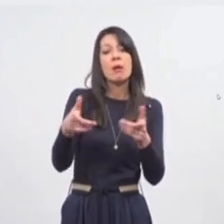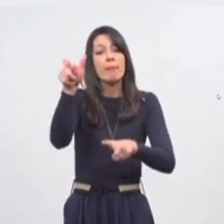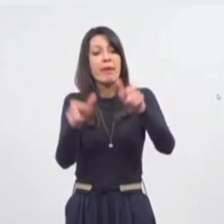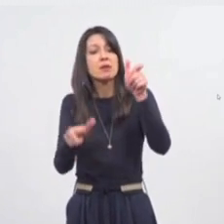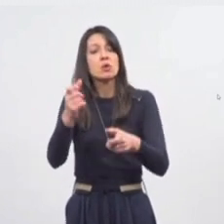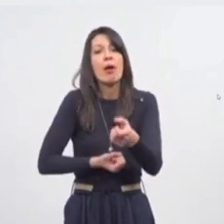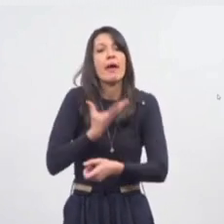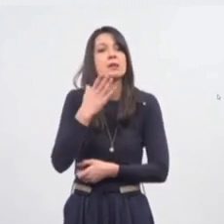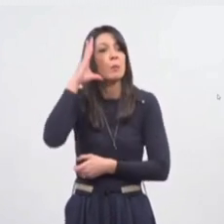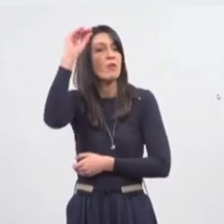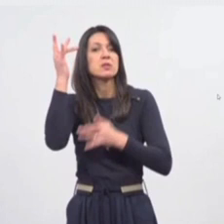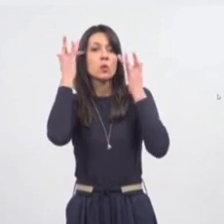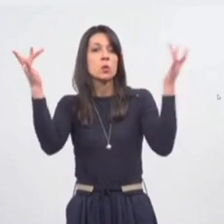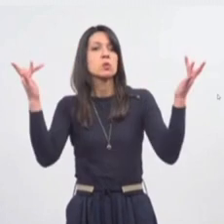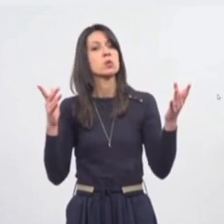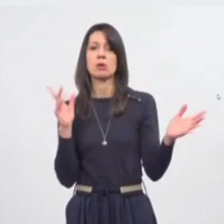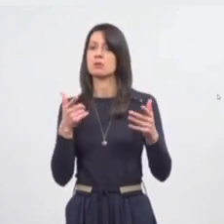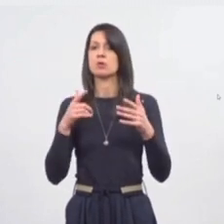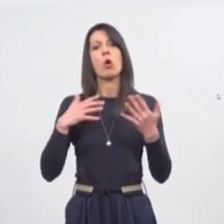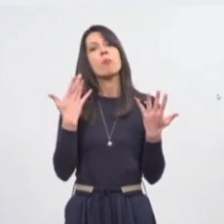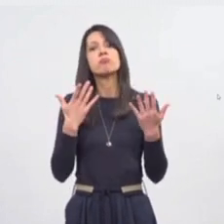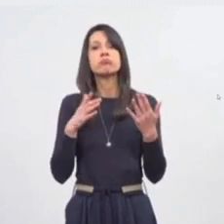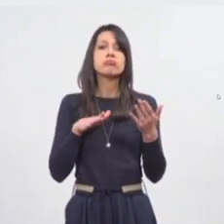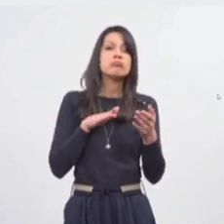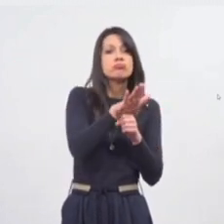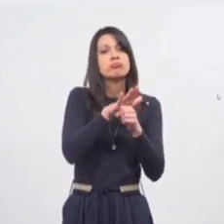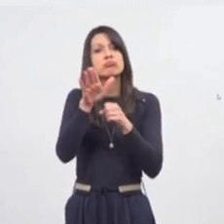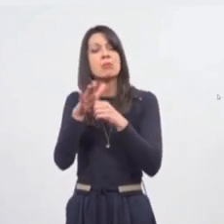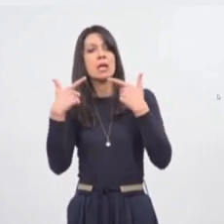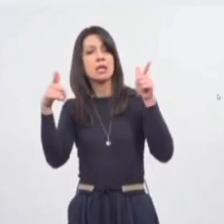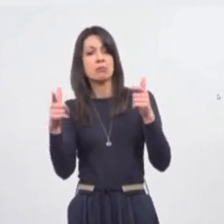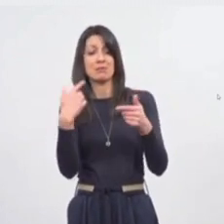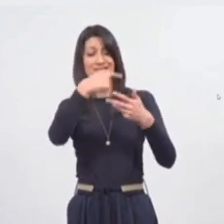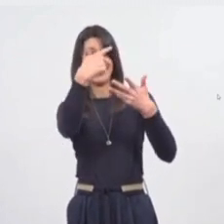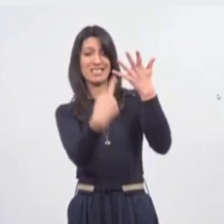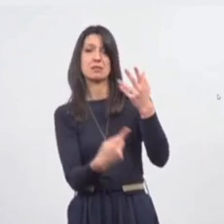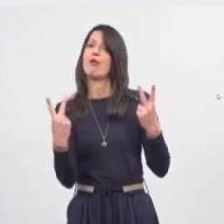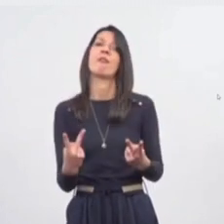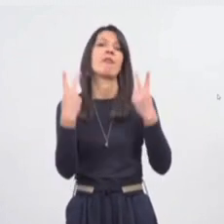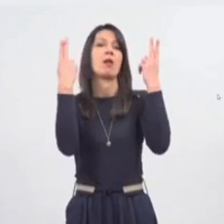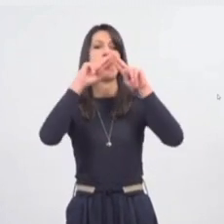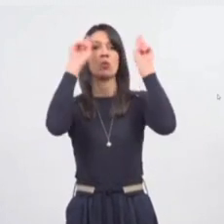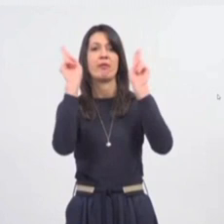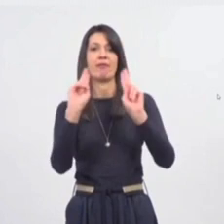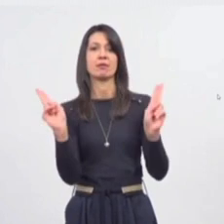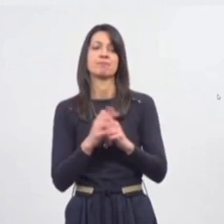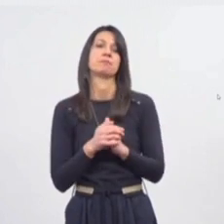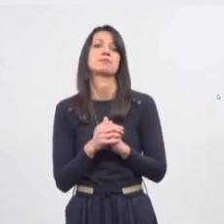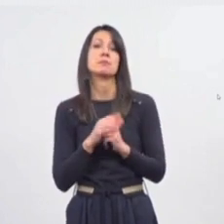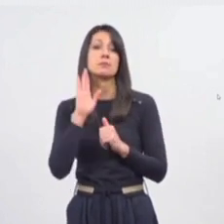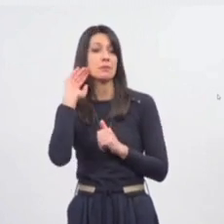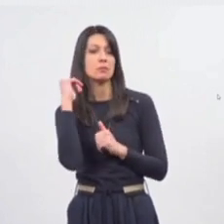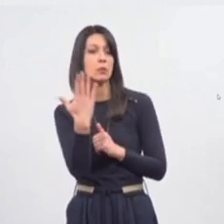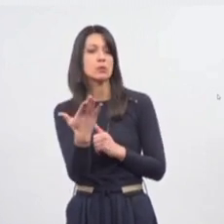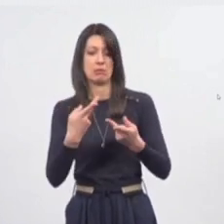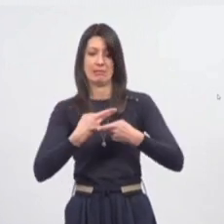des professionnels de la culture, tous ces principes sont des valeurs universelles. C'est pourquoi cette